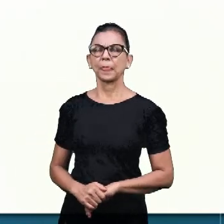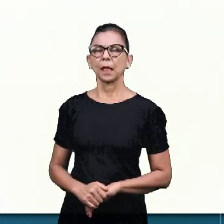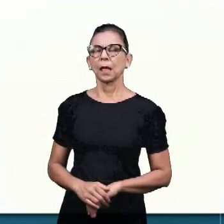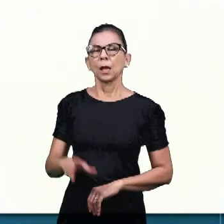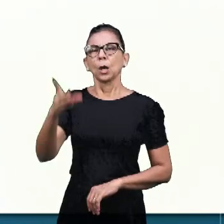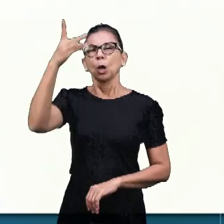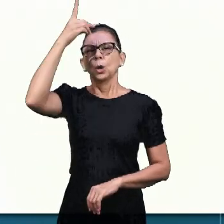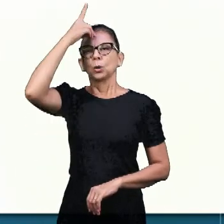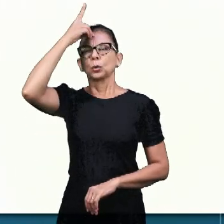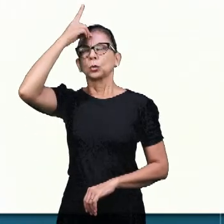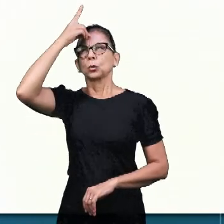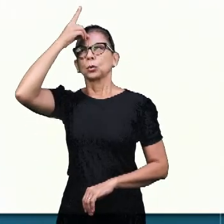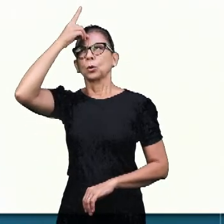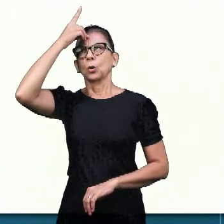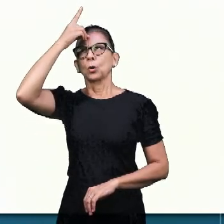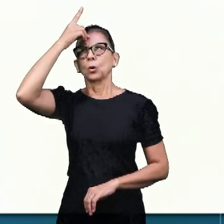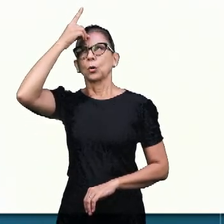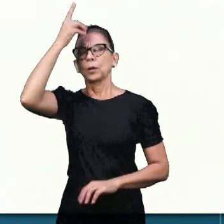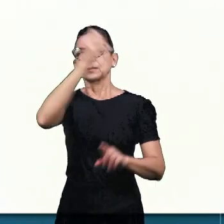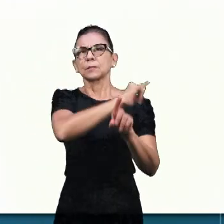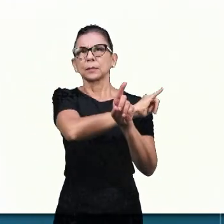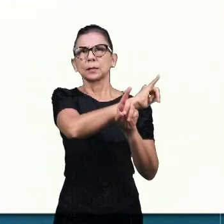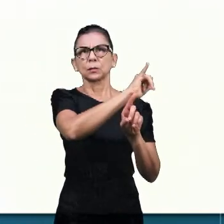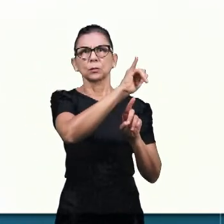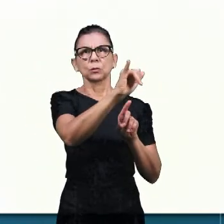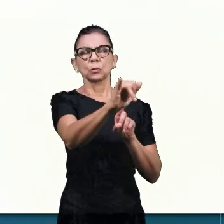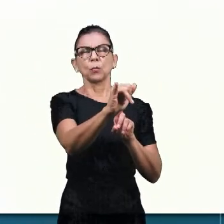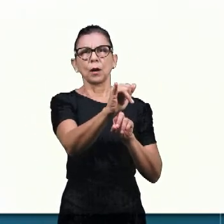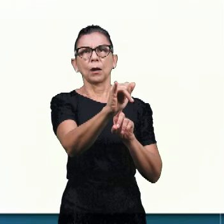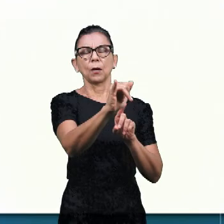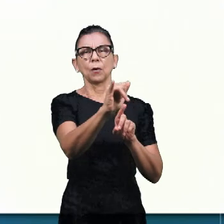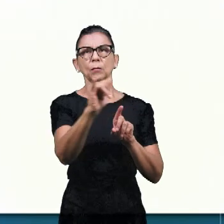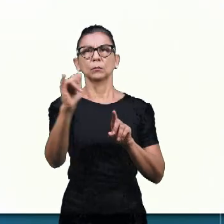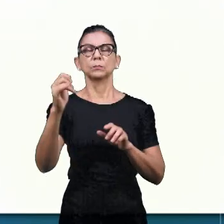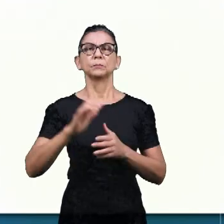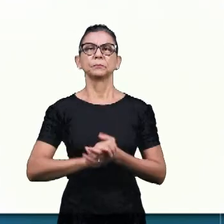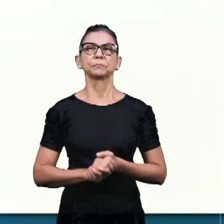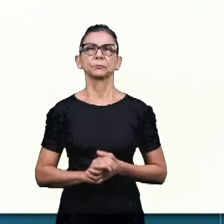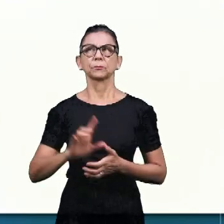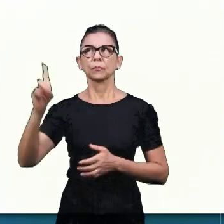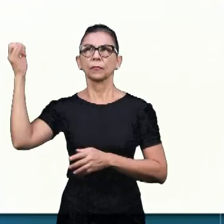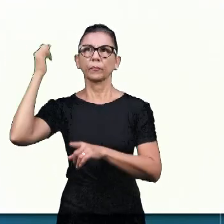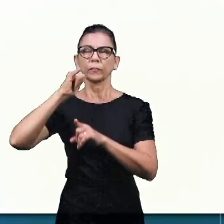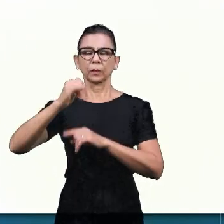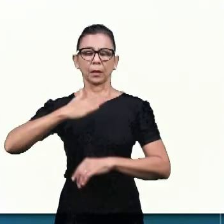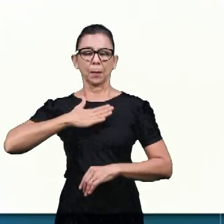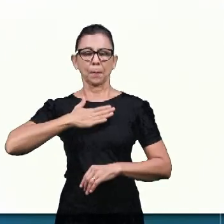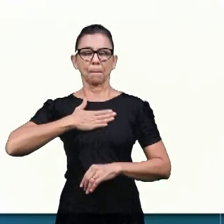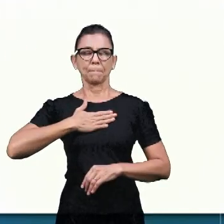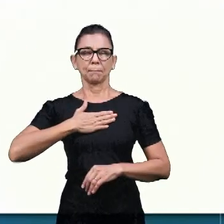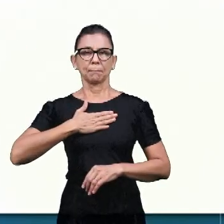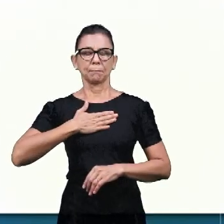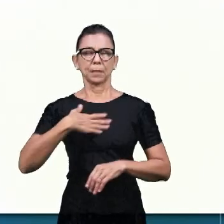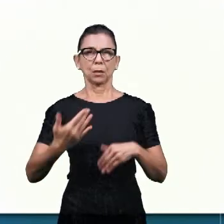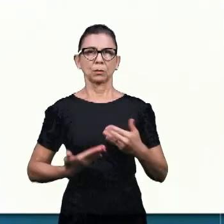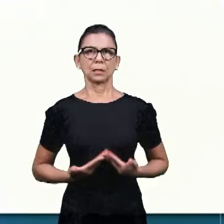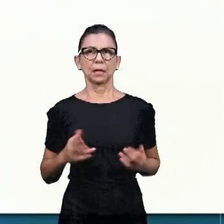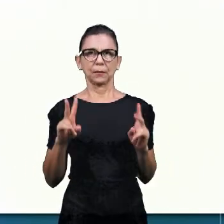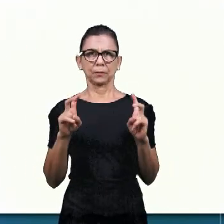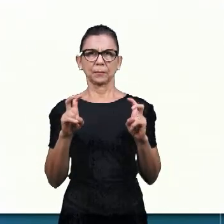spirituel est interprété par le frère, le mot ou expression « mon serviteur » est